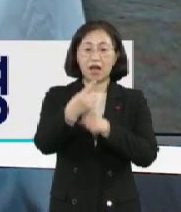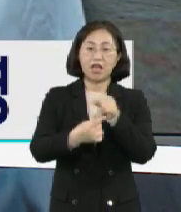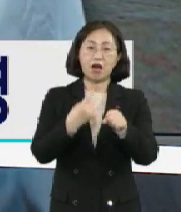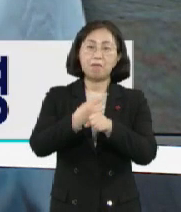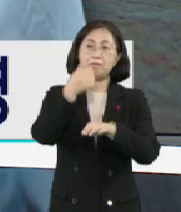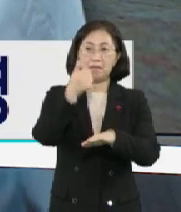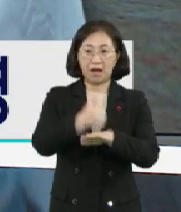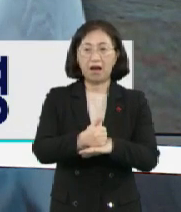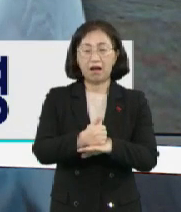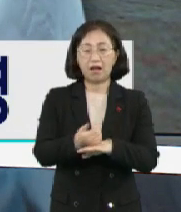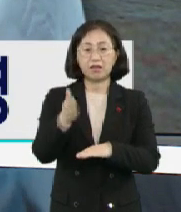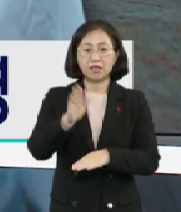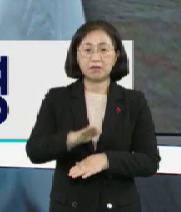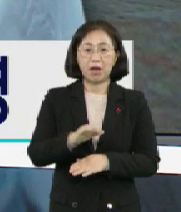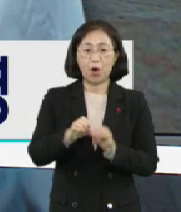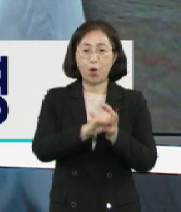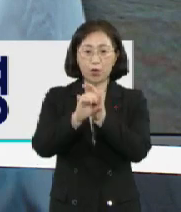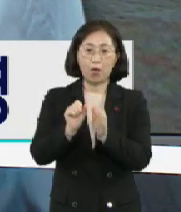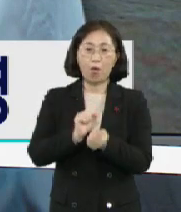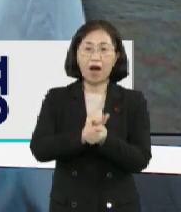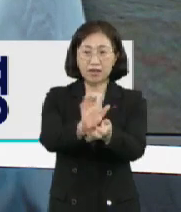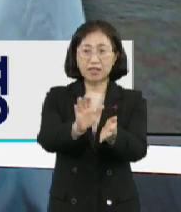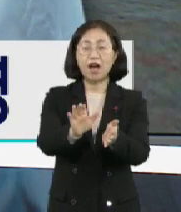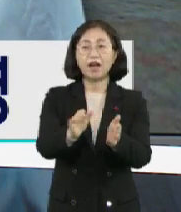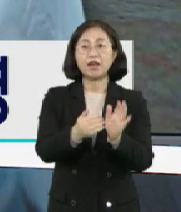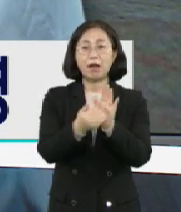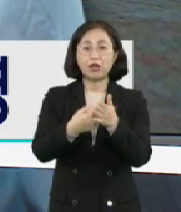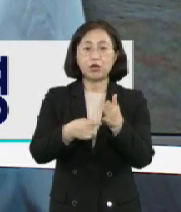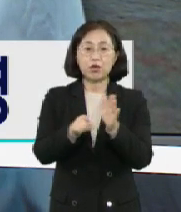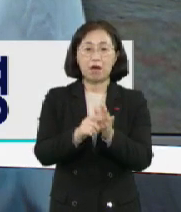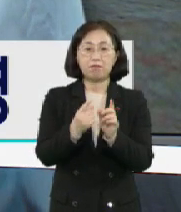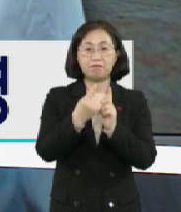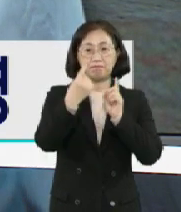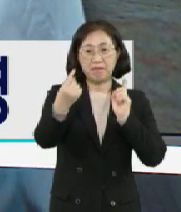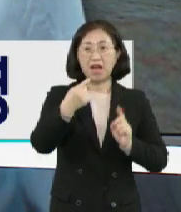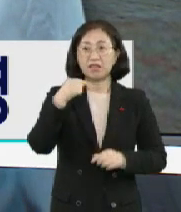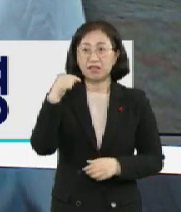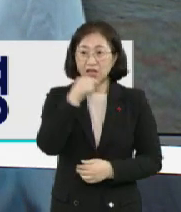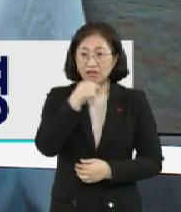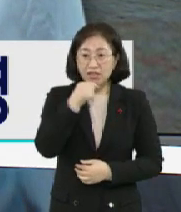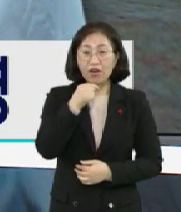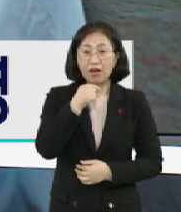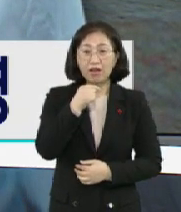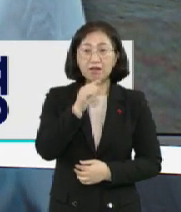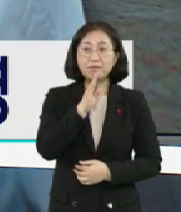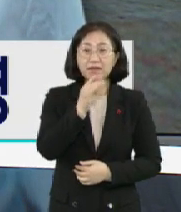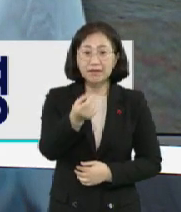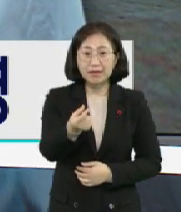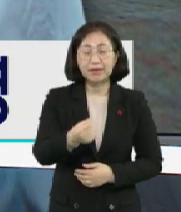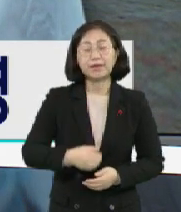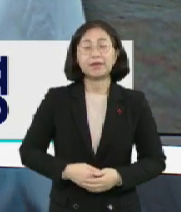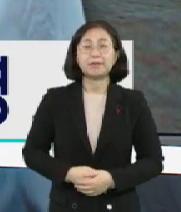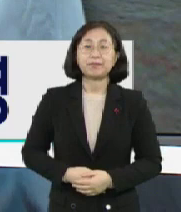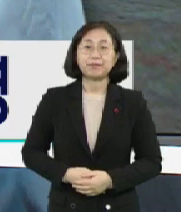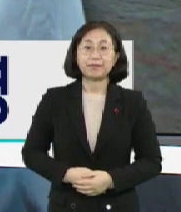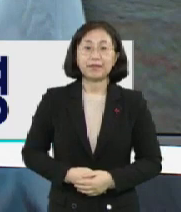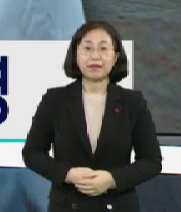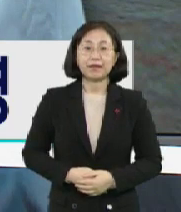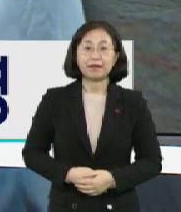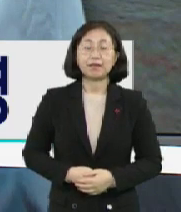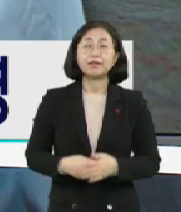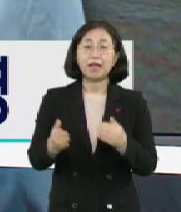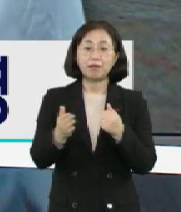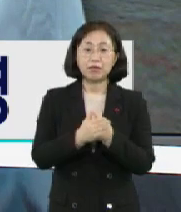연말인데도 불구하고 코로나19 확산을 막기 위한 거리 두기로 사회적인 분위기가 예전만 못한 게 사실입니다.